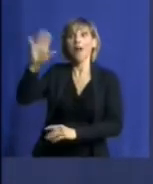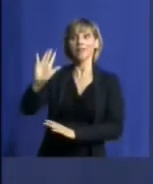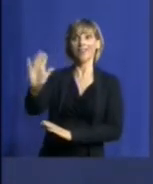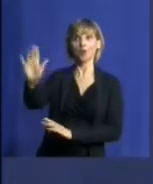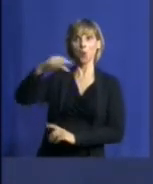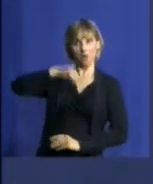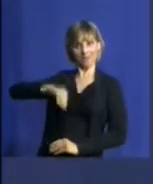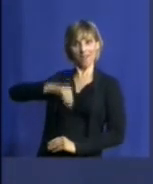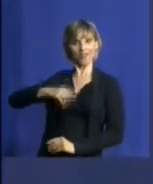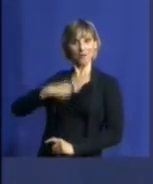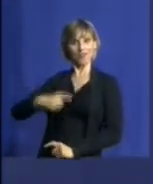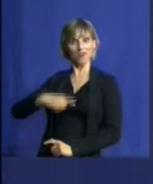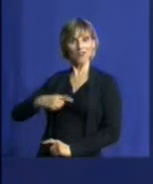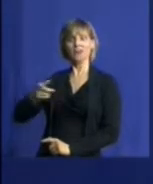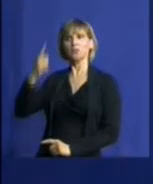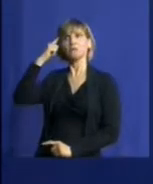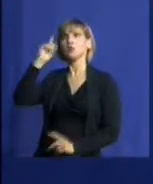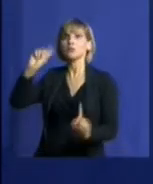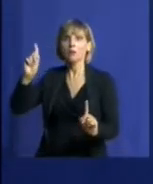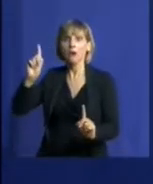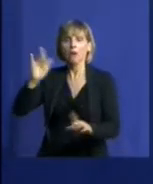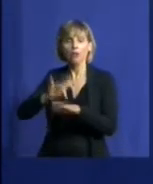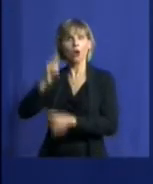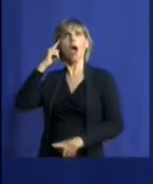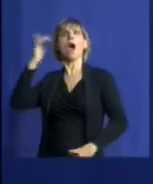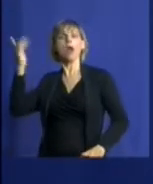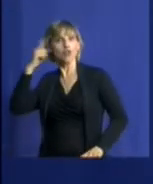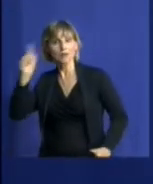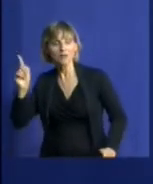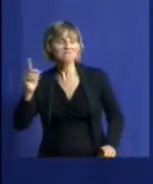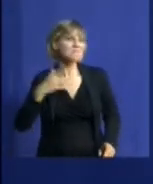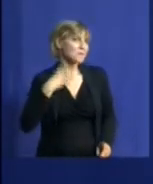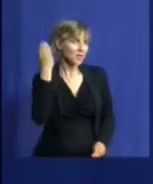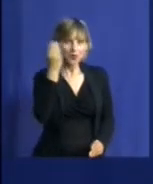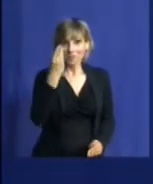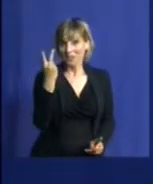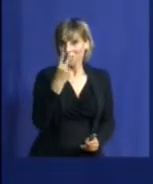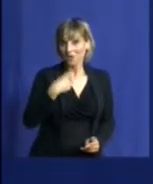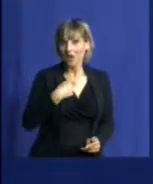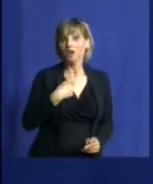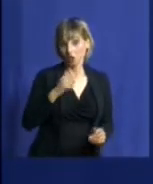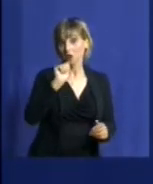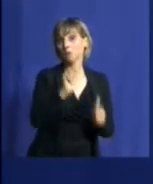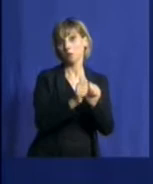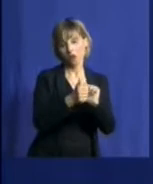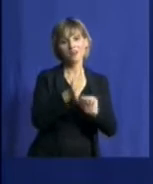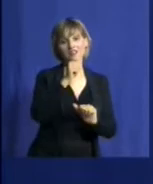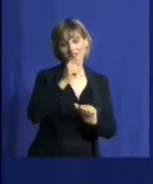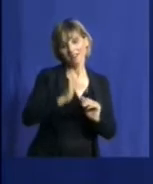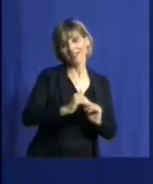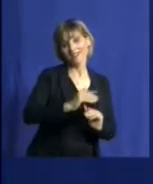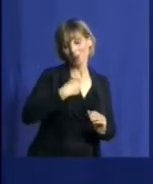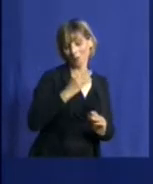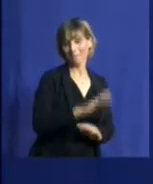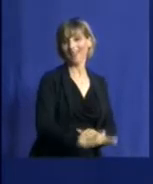neanche forse pensavi di avere? No, io credo che mi abbia aiutato tanto, sia quando ero più piccola